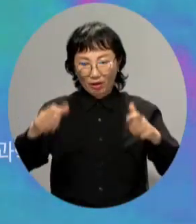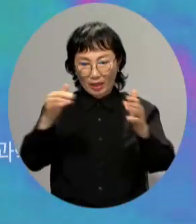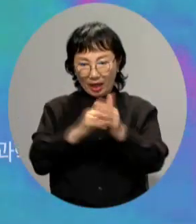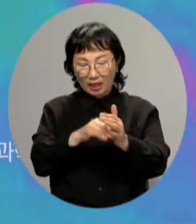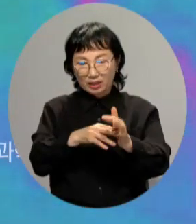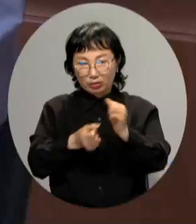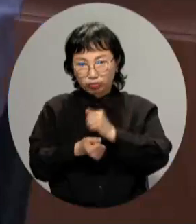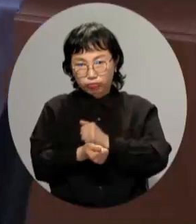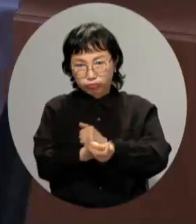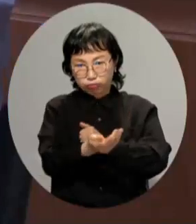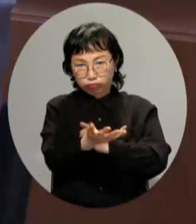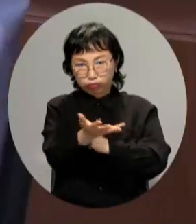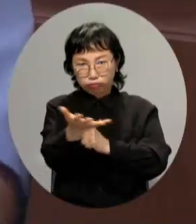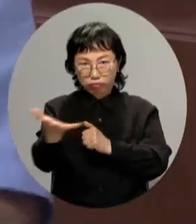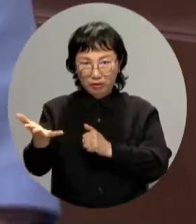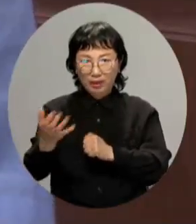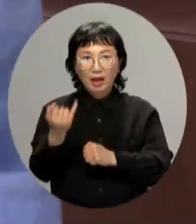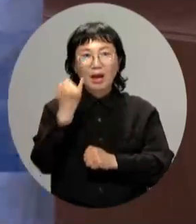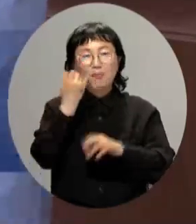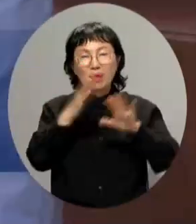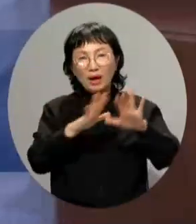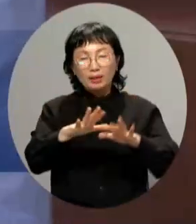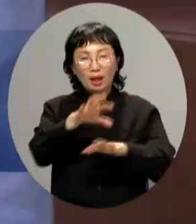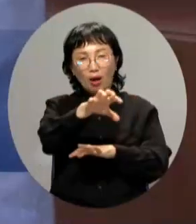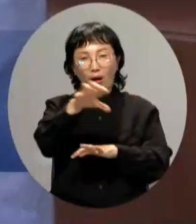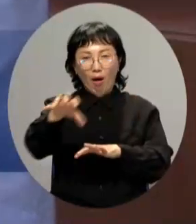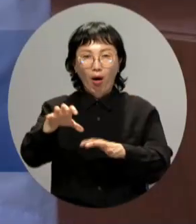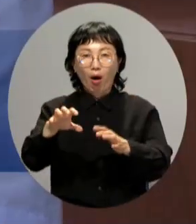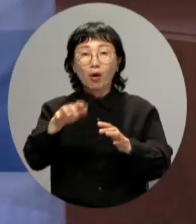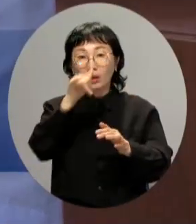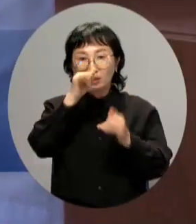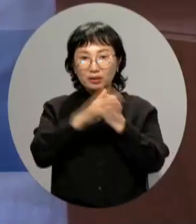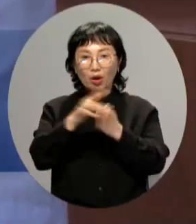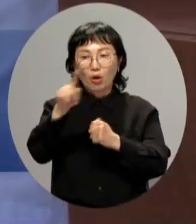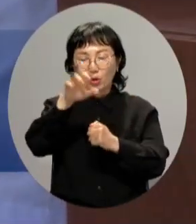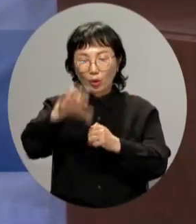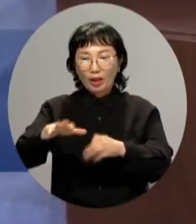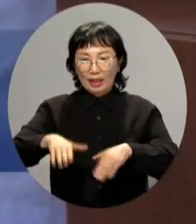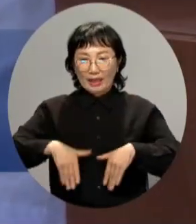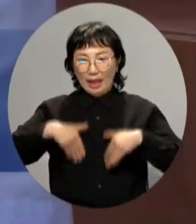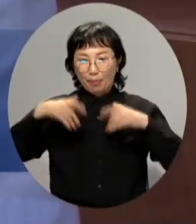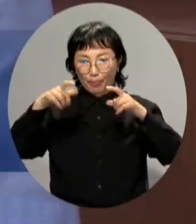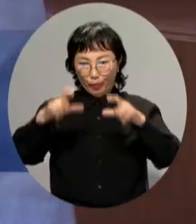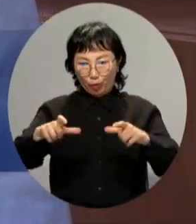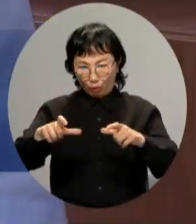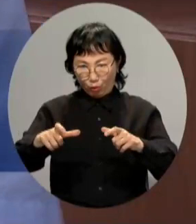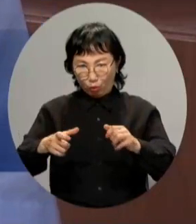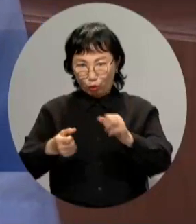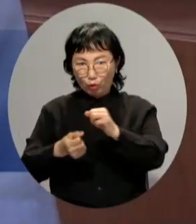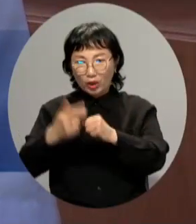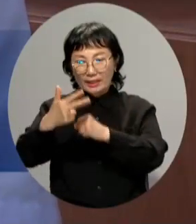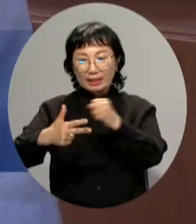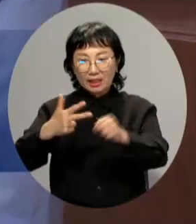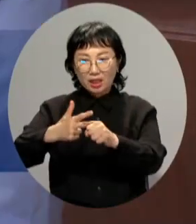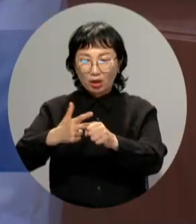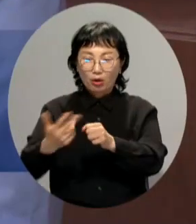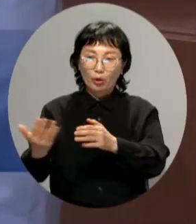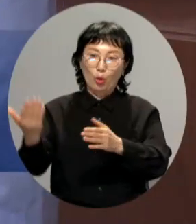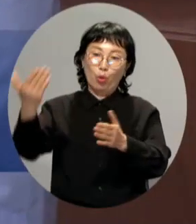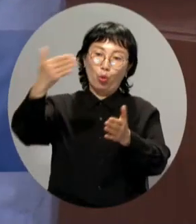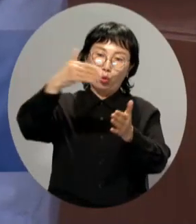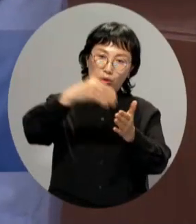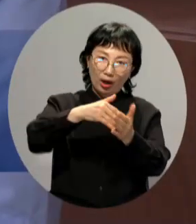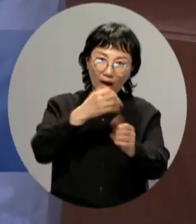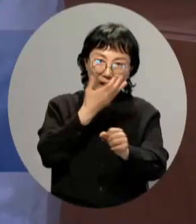나타났습니다. 바다에는 해류가 여러 개가 있잖아요. 어떤 해류는 남쪽으로 흘러서 7개월 만에 들어온 해류도 있어요.